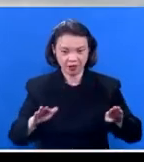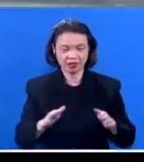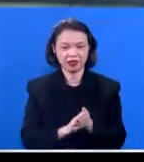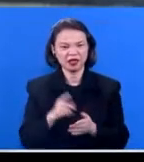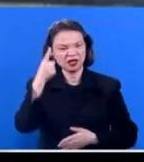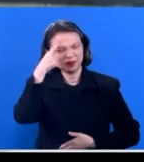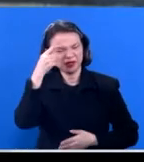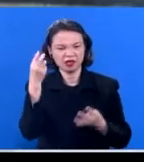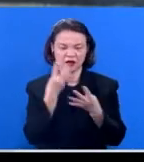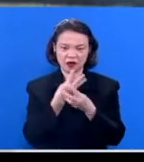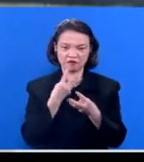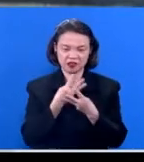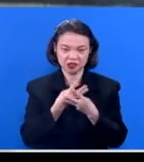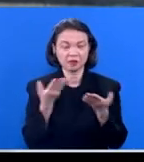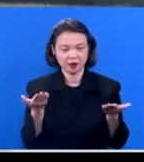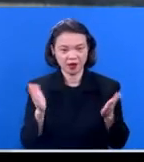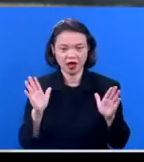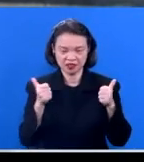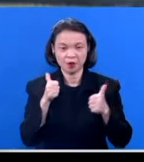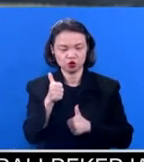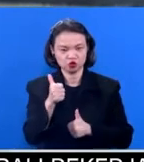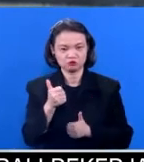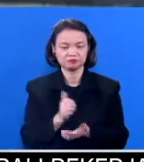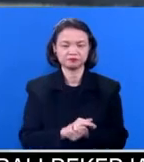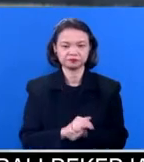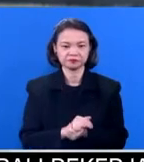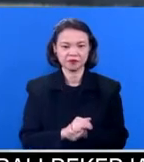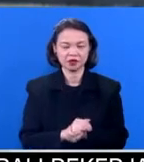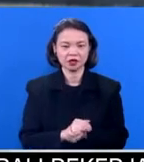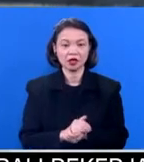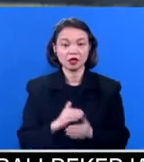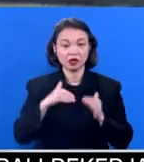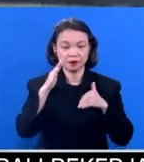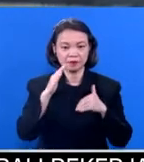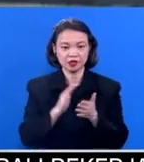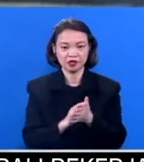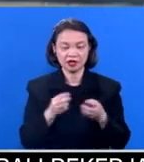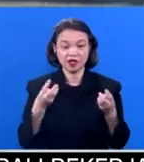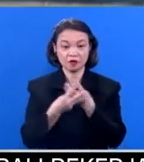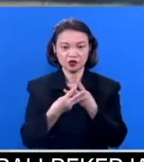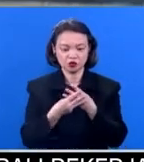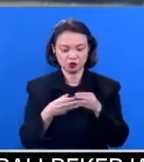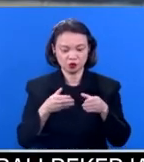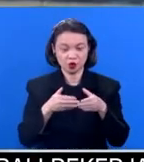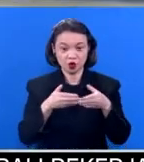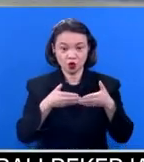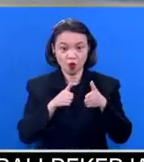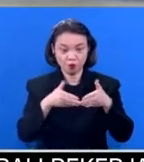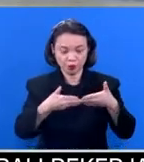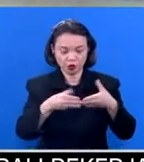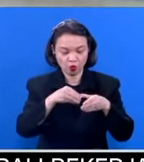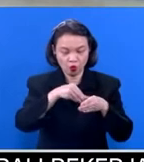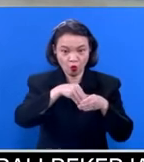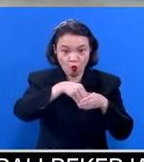sih. Secara prinsipnya sih setuju, karena lebih efisiensi lah ya, di dompet itu biar nggak banyak kartu, ada KTP, ada NPWP,